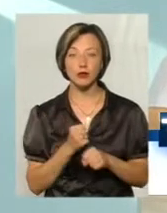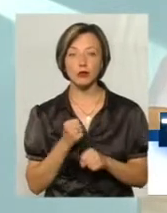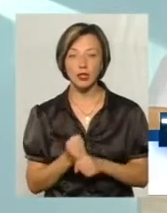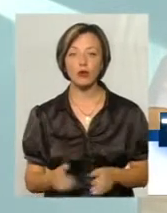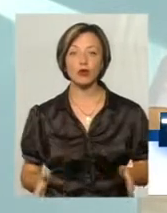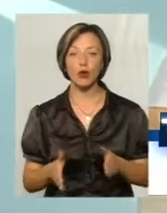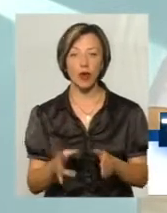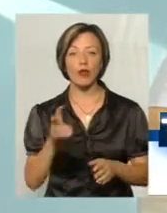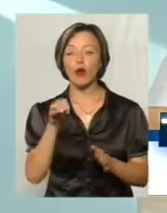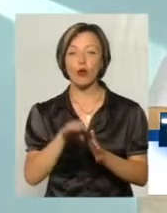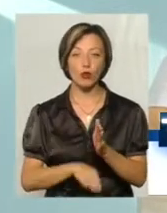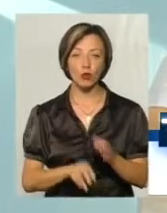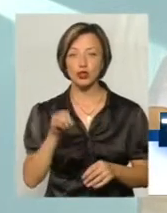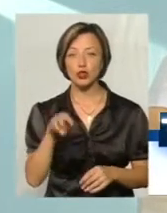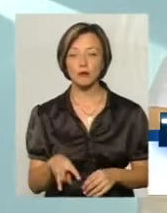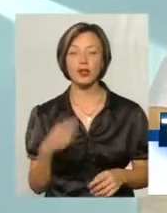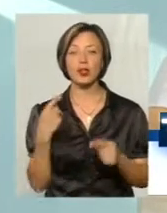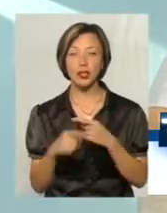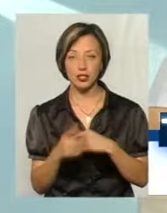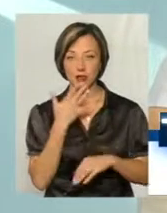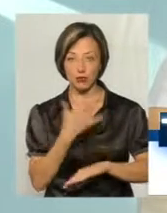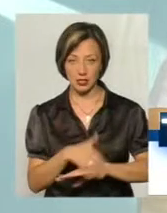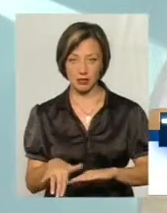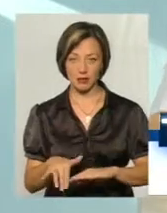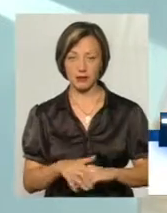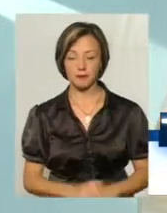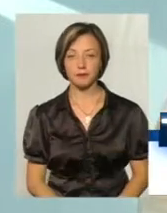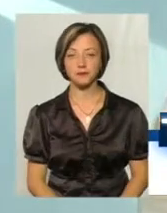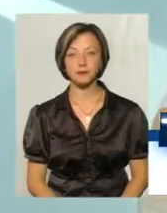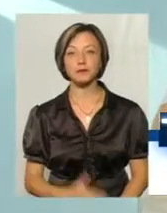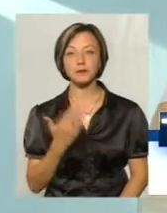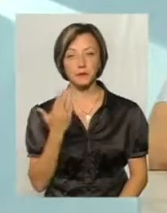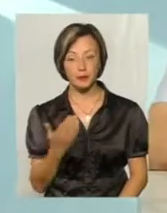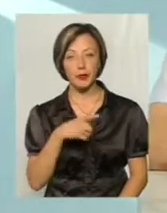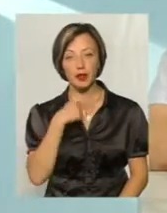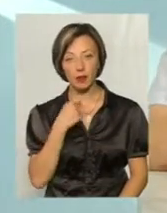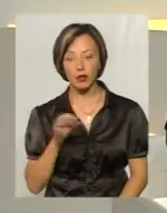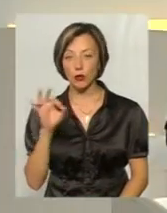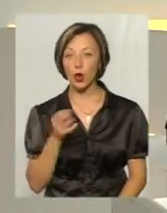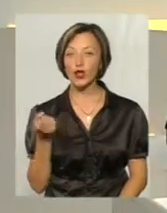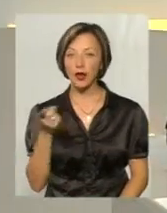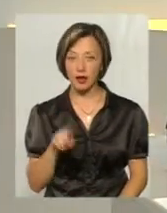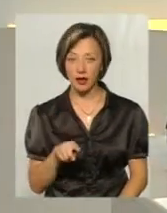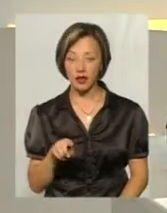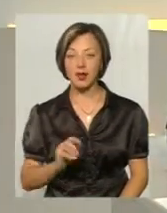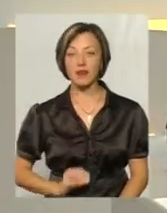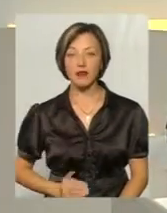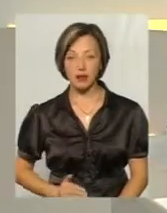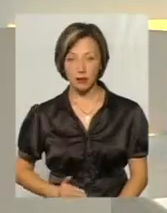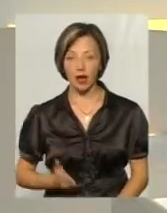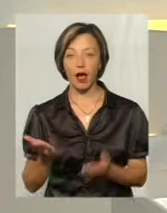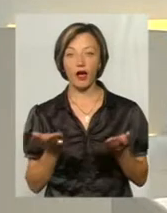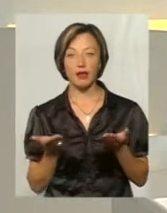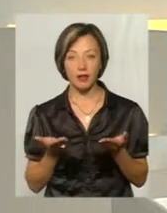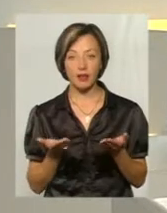дороги не хуже, ніж інші іноземці. Почекайте. Тобто ви зараз говорите про те, що ті фірми,